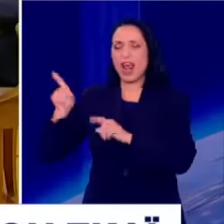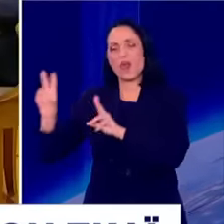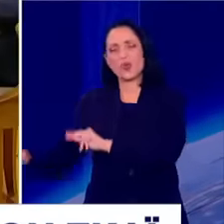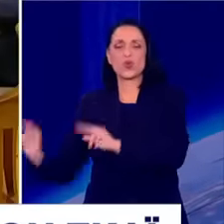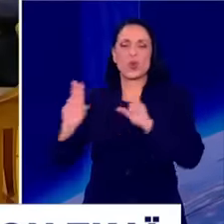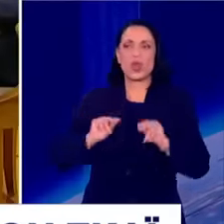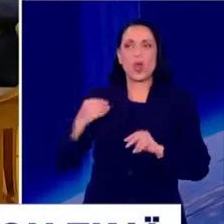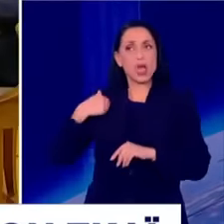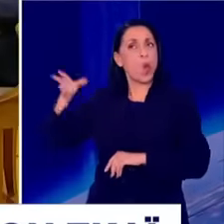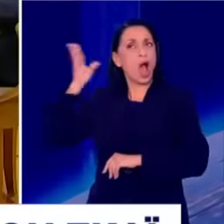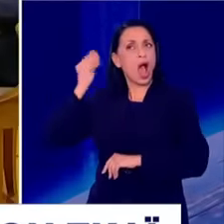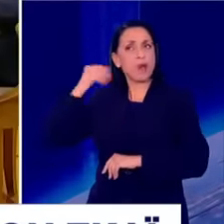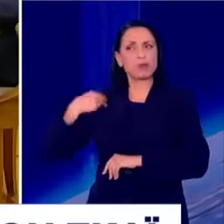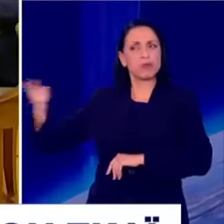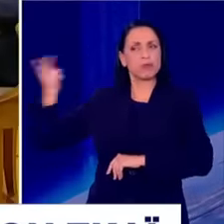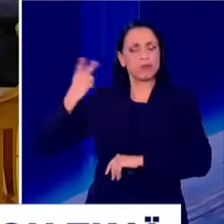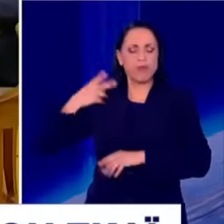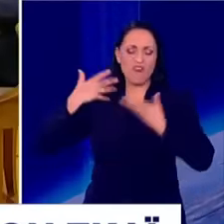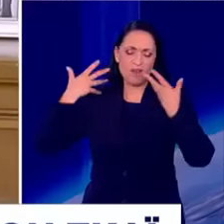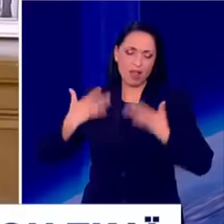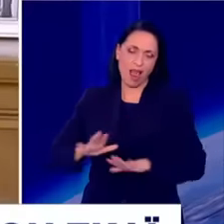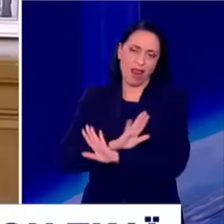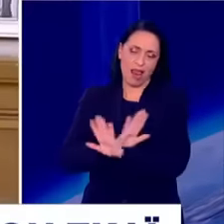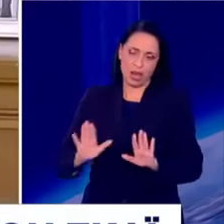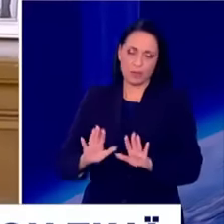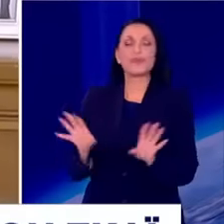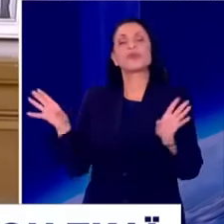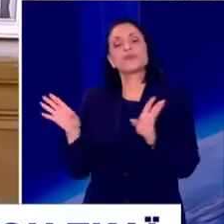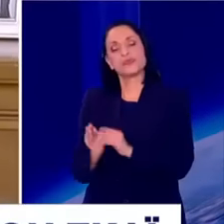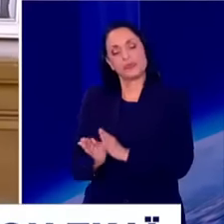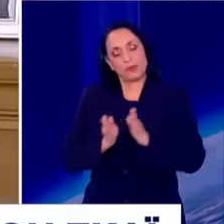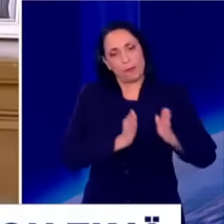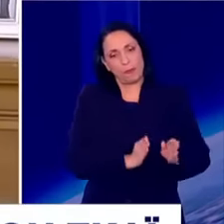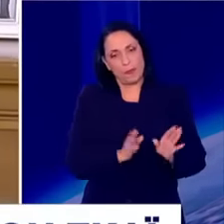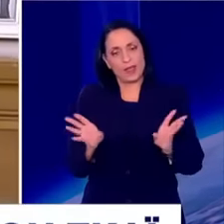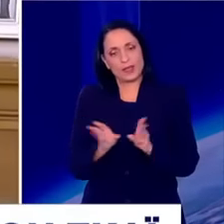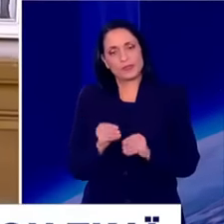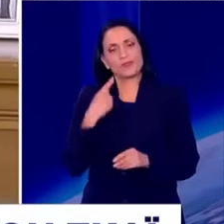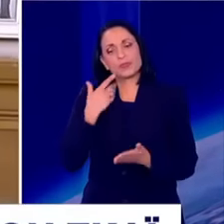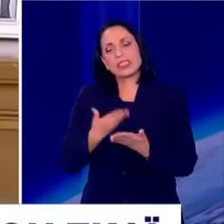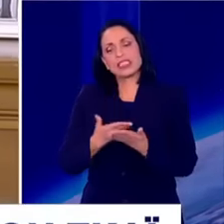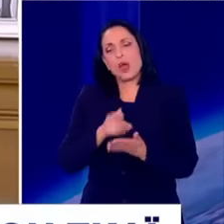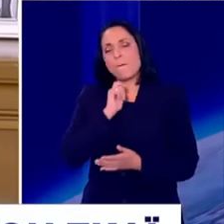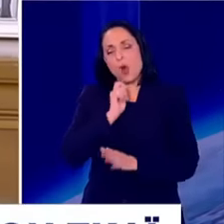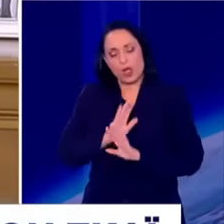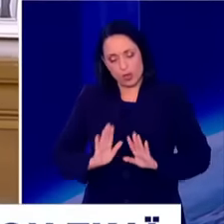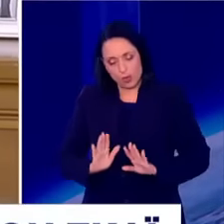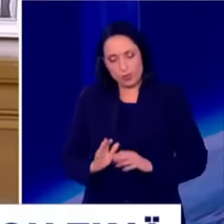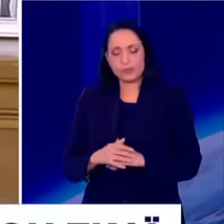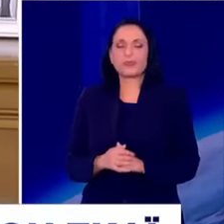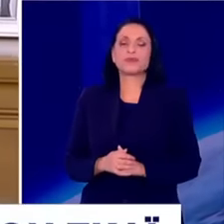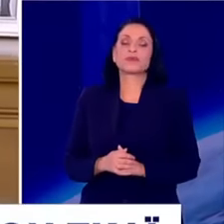οποία έχω ακούσει είναι απείρως πιο βαριά από αυτά τα οποία έχω πει εγώ. Αυτό αφορά το υφολογικό στοιχείο του πολιτικού λόγου.